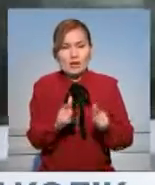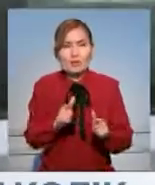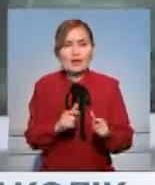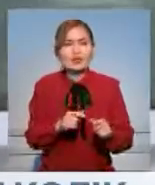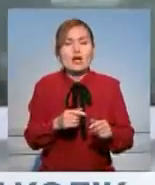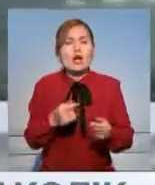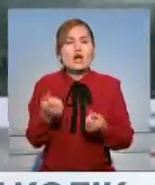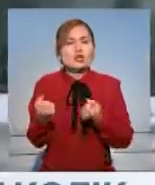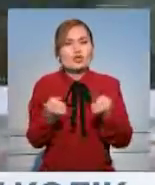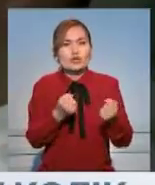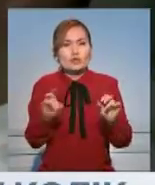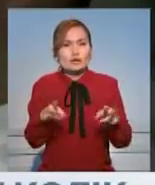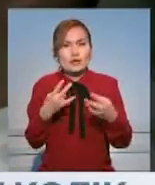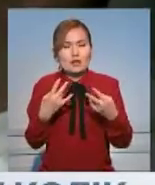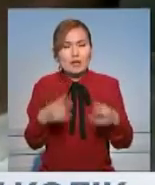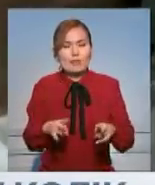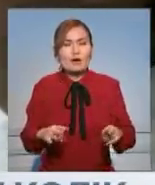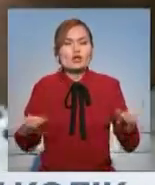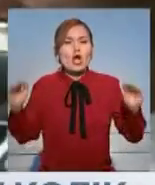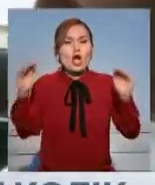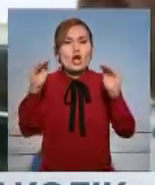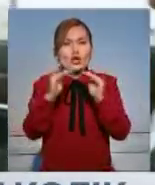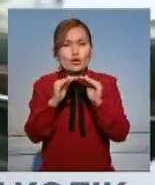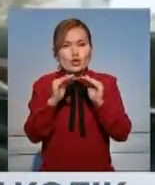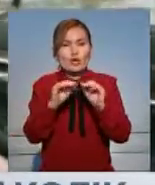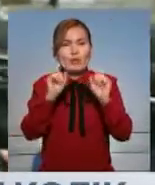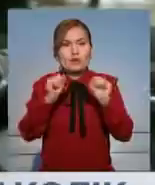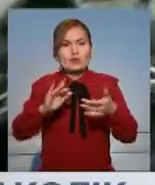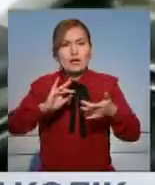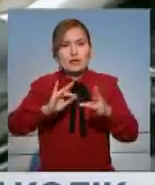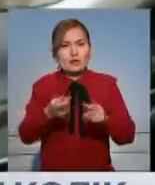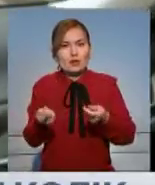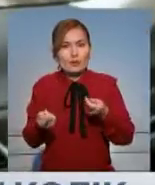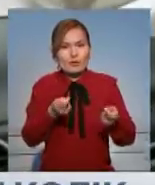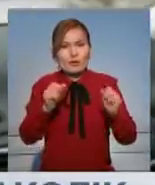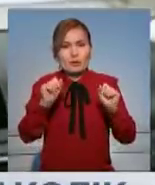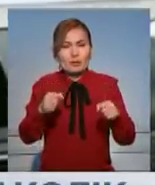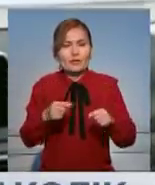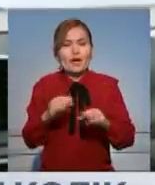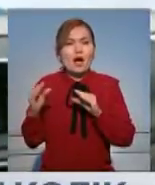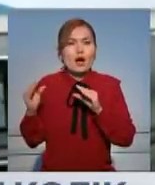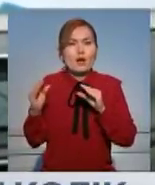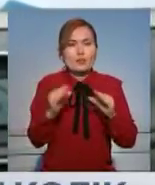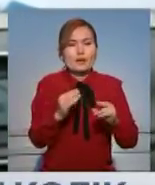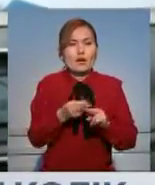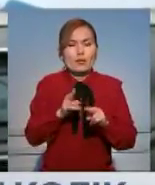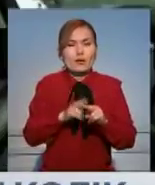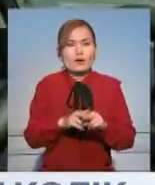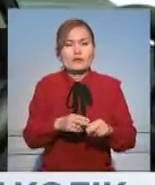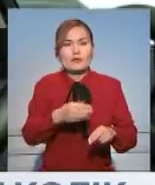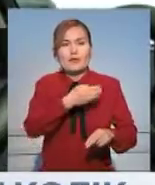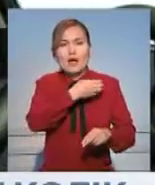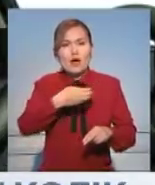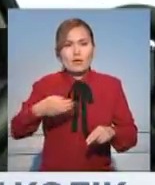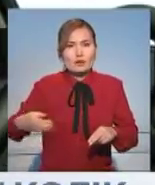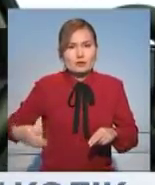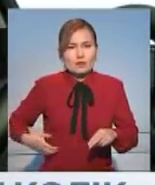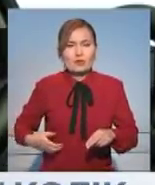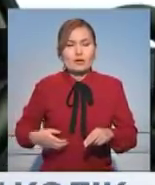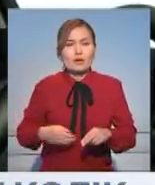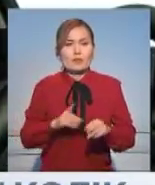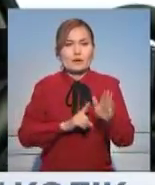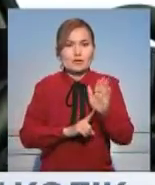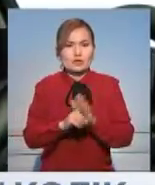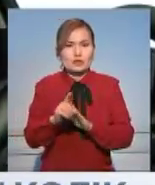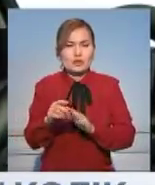Жүргізушісіз басқарылатын көлікті үйден шықпай-ақ мобильді қосымша арқылы басқаруға болады. Және автомобиль қауіпсіз белбеуін таққан кезде ғана оталады.